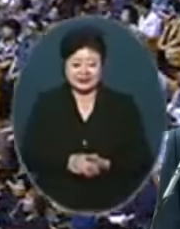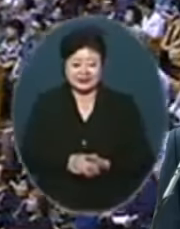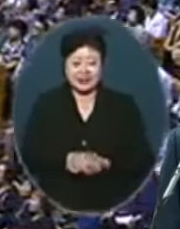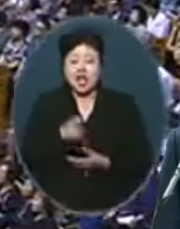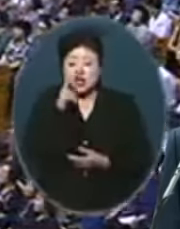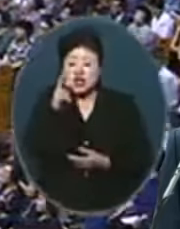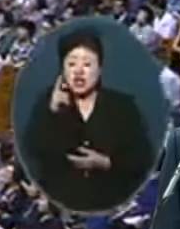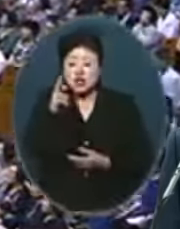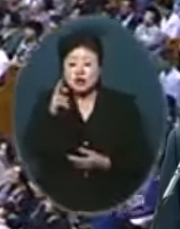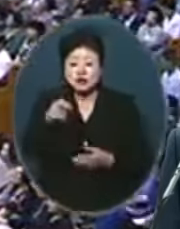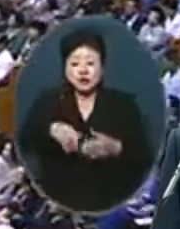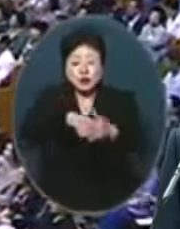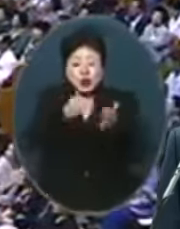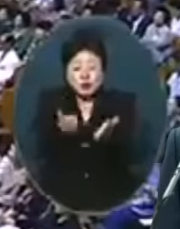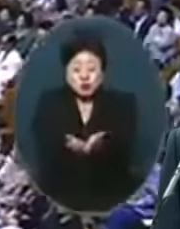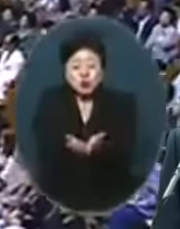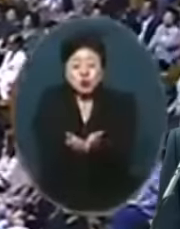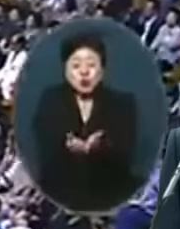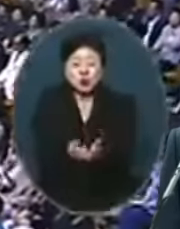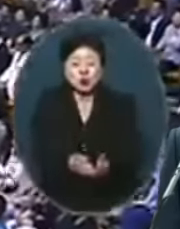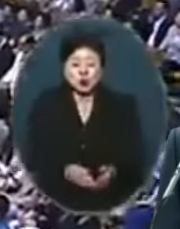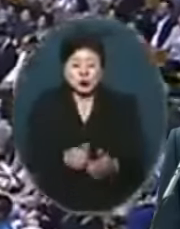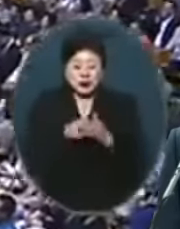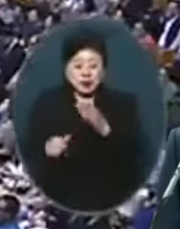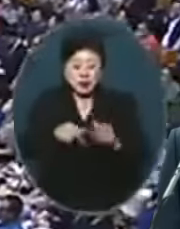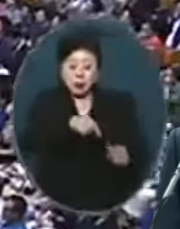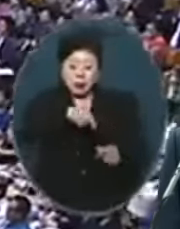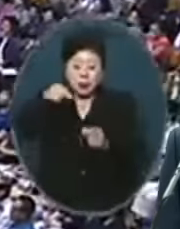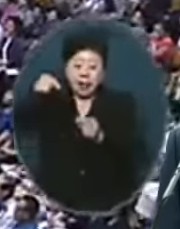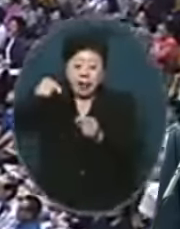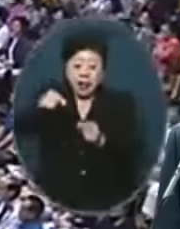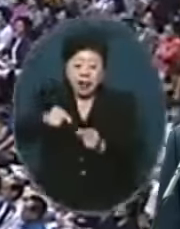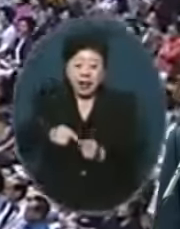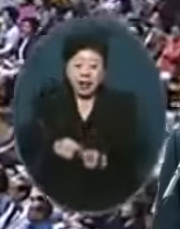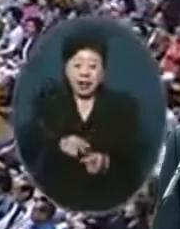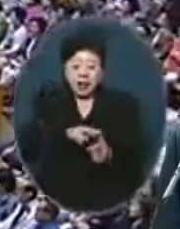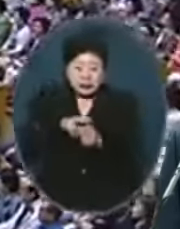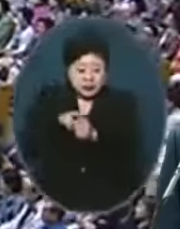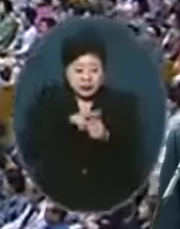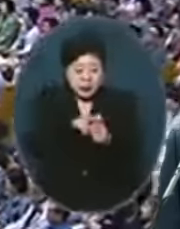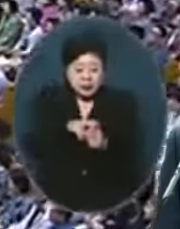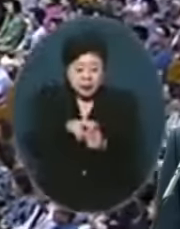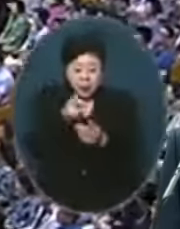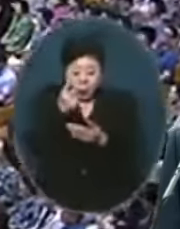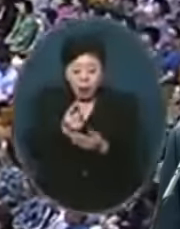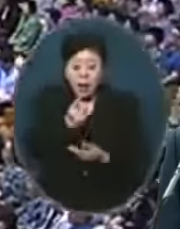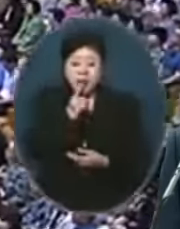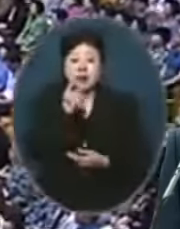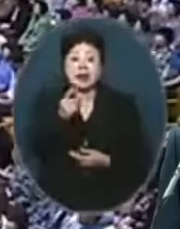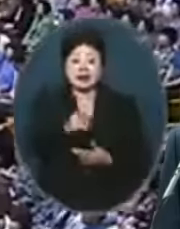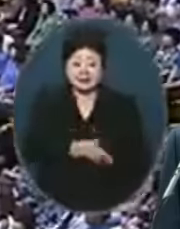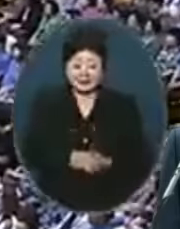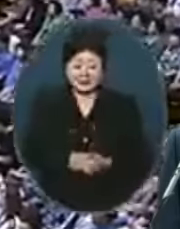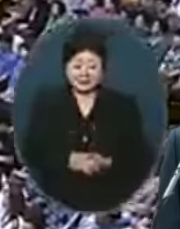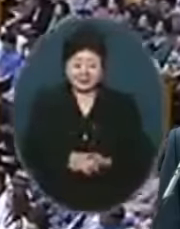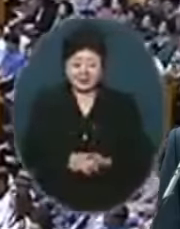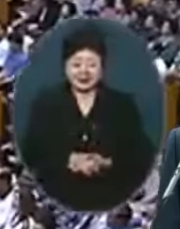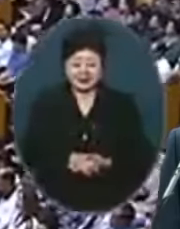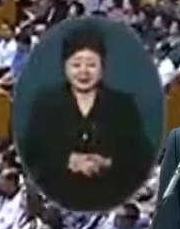열두 족장을 택하여 정탐꾼을 만들어서 보냈는데